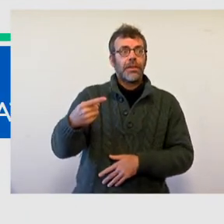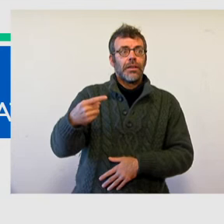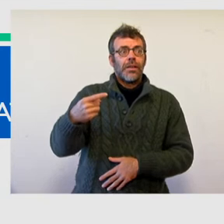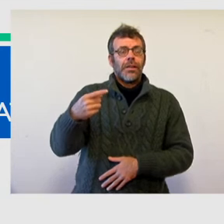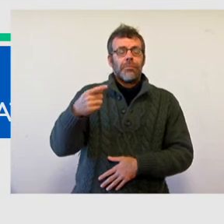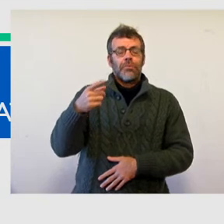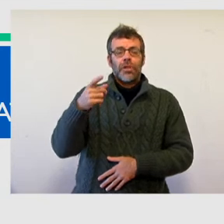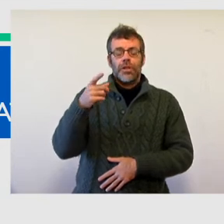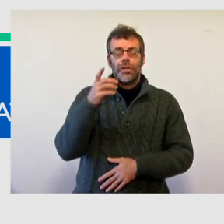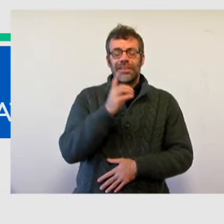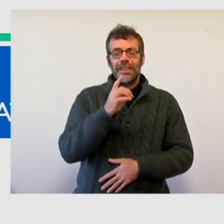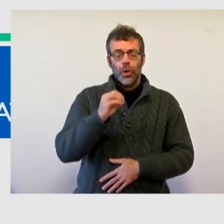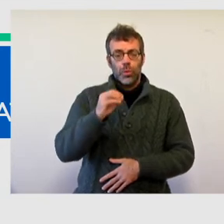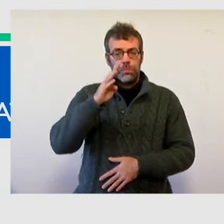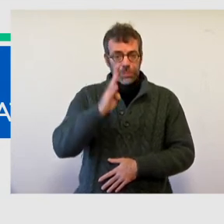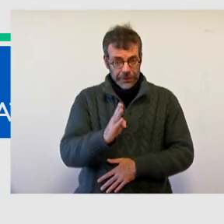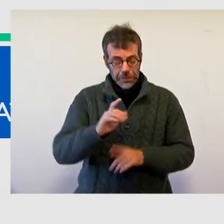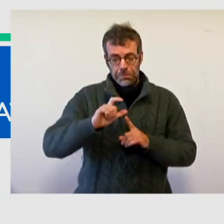Alors,